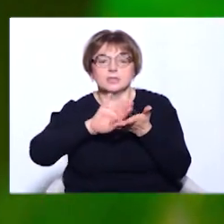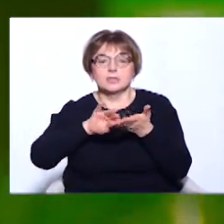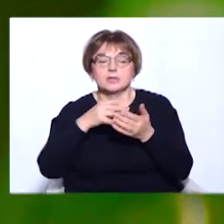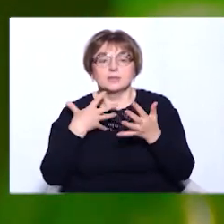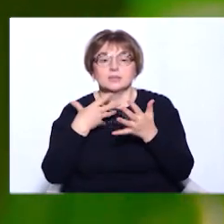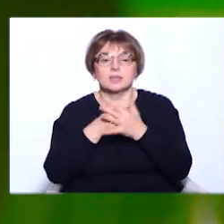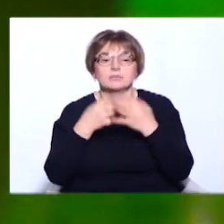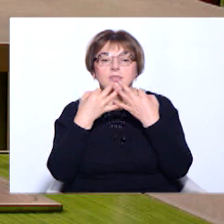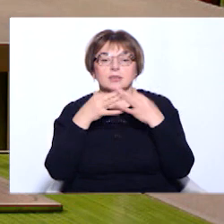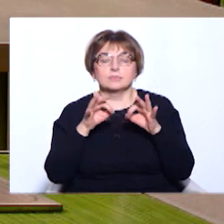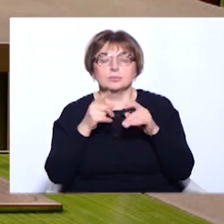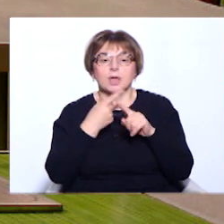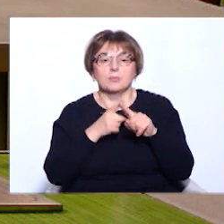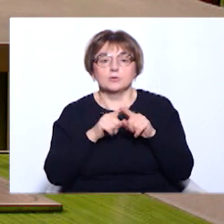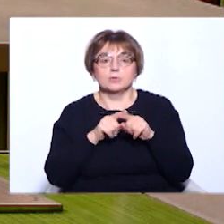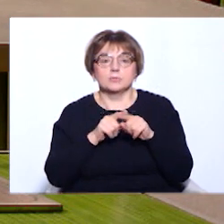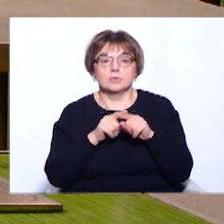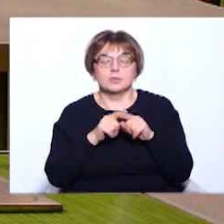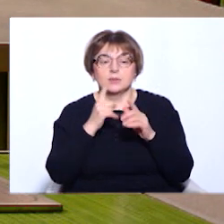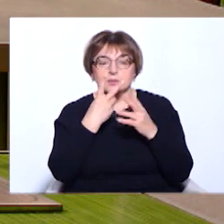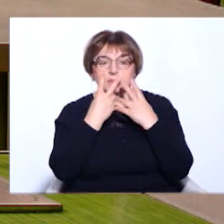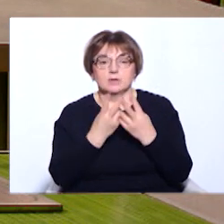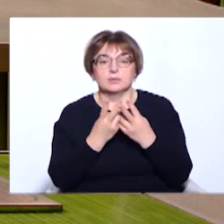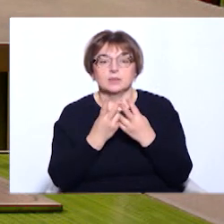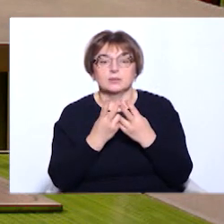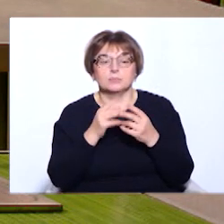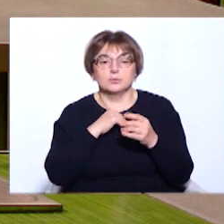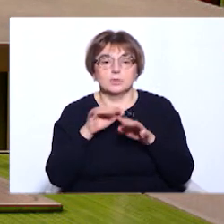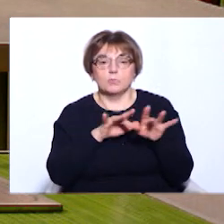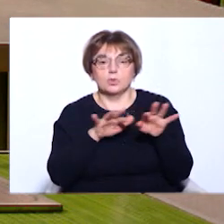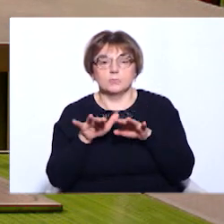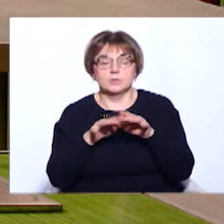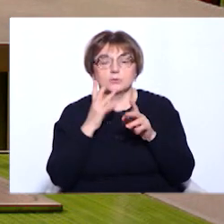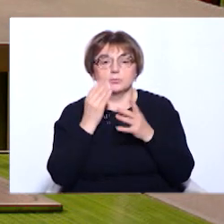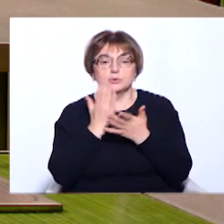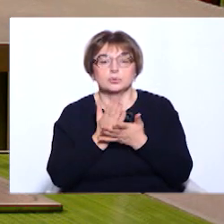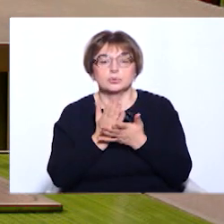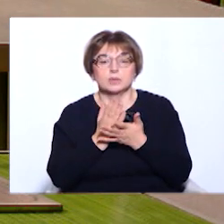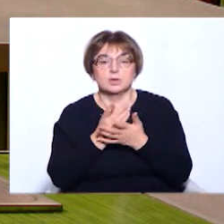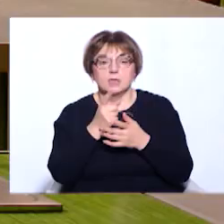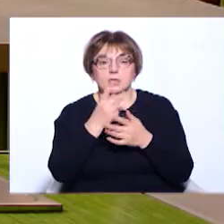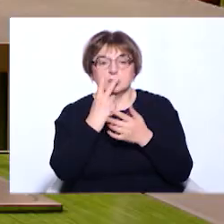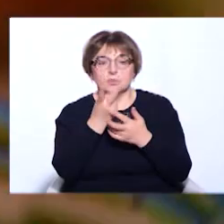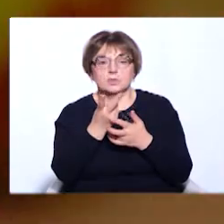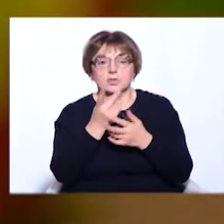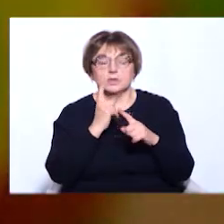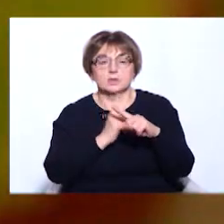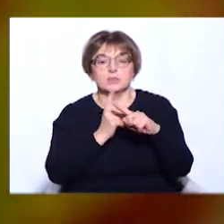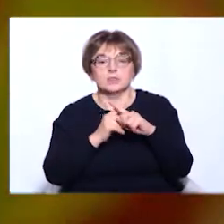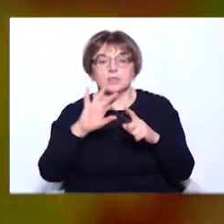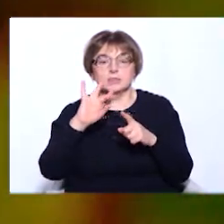ნაერთიდან თავისუფალი სახით. ამიტომ დავინახავთ პროცესს, რომლის დროსაც აი ეს თქვენი